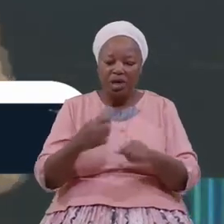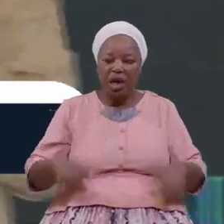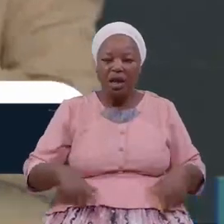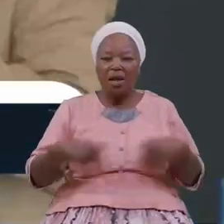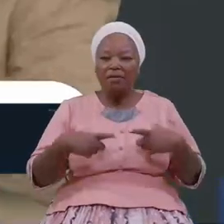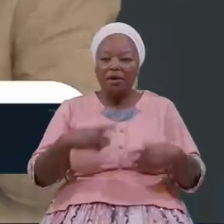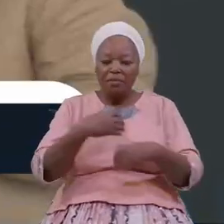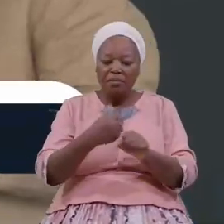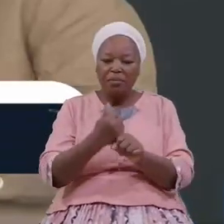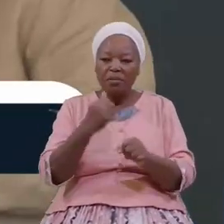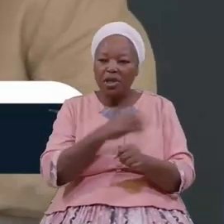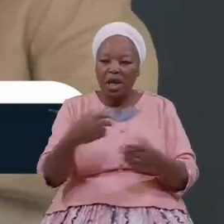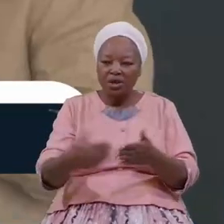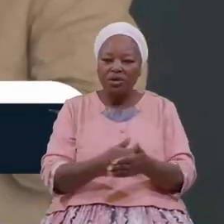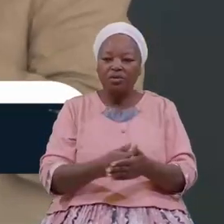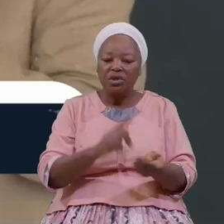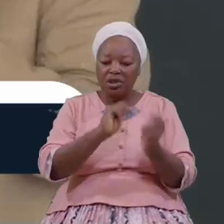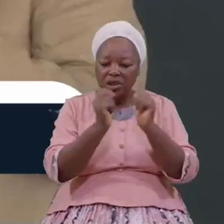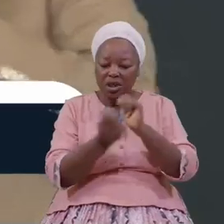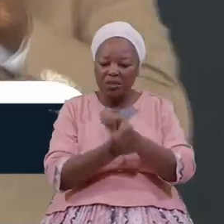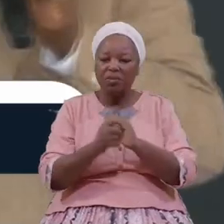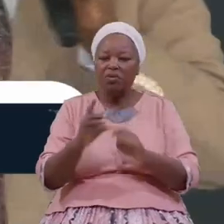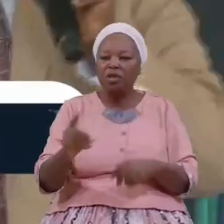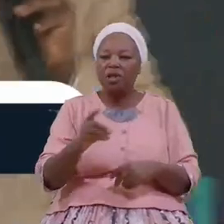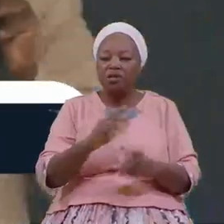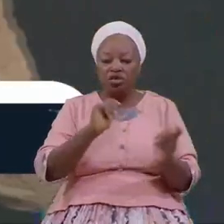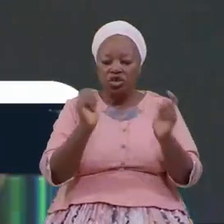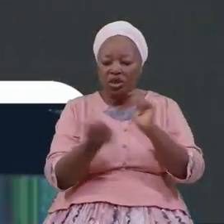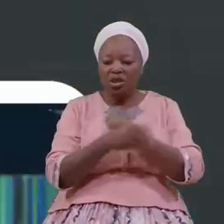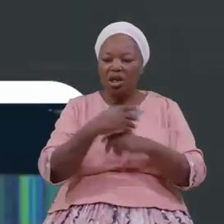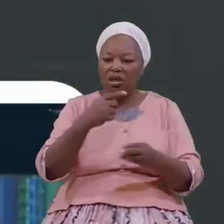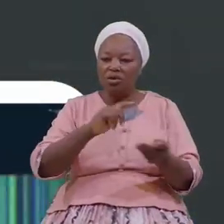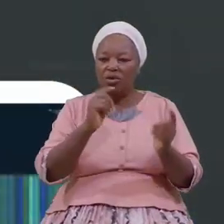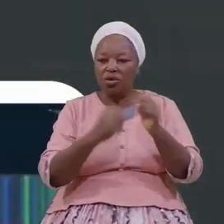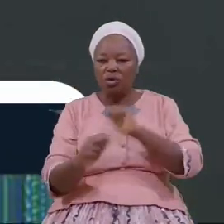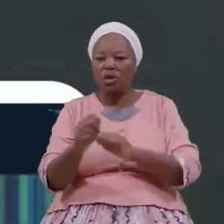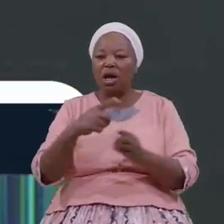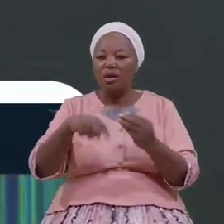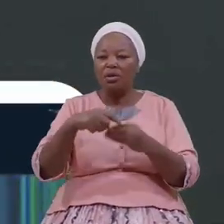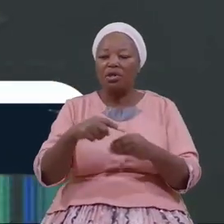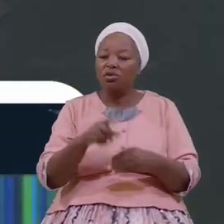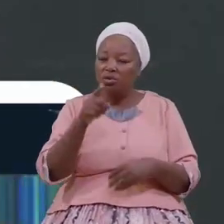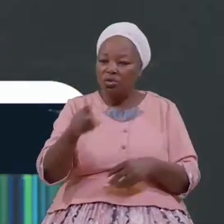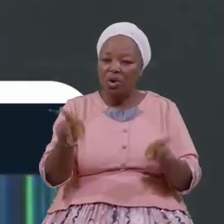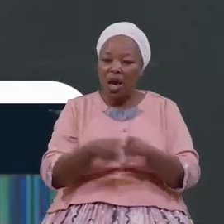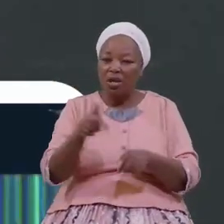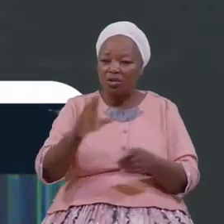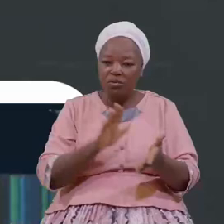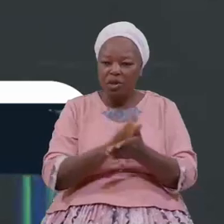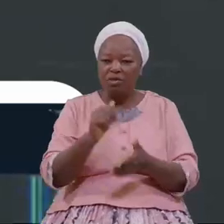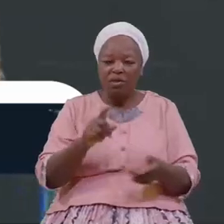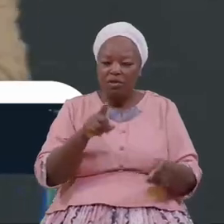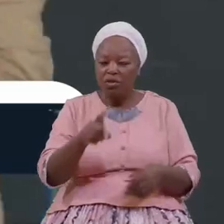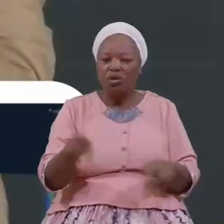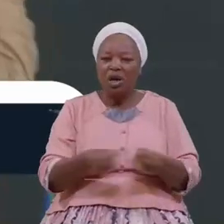vivifier, c'est donner la vie, renouveler, transformer, changer. Vous, comme vous croyez, vous,